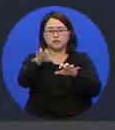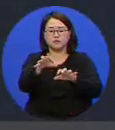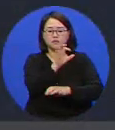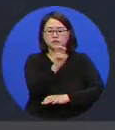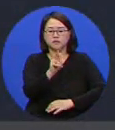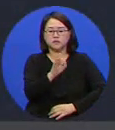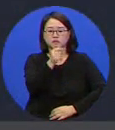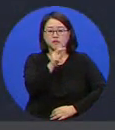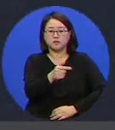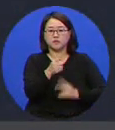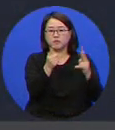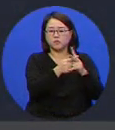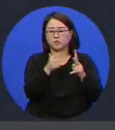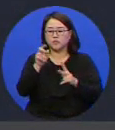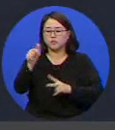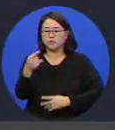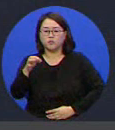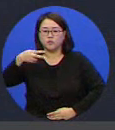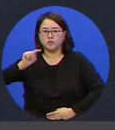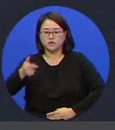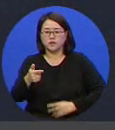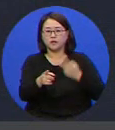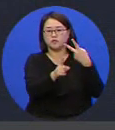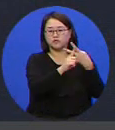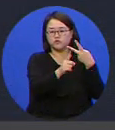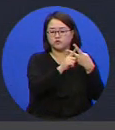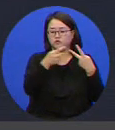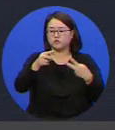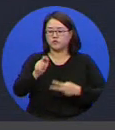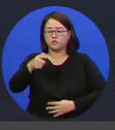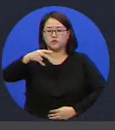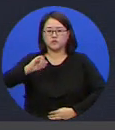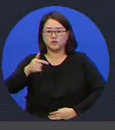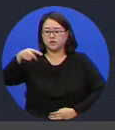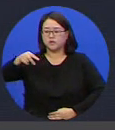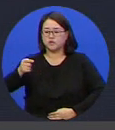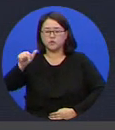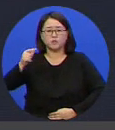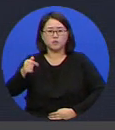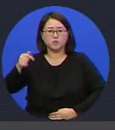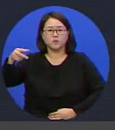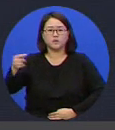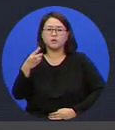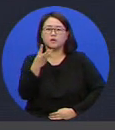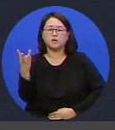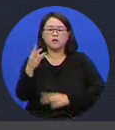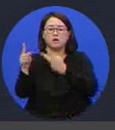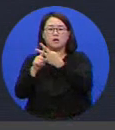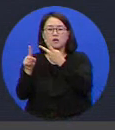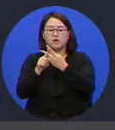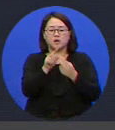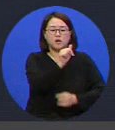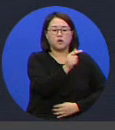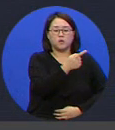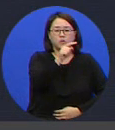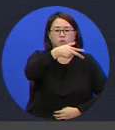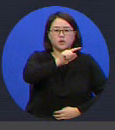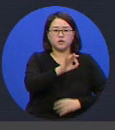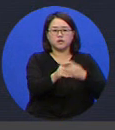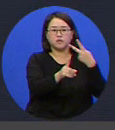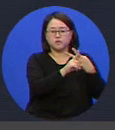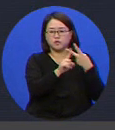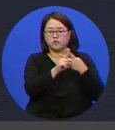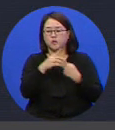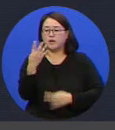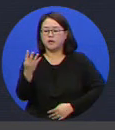양현초는 홍산초로, 만성지구 만성중은 덕진중과 서곡중, 서중 등으로, 에코시티 화정중은 송천동의 네